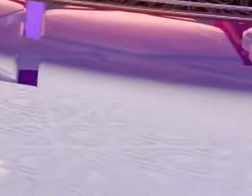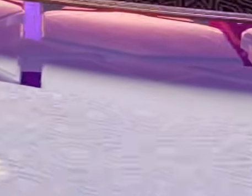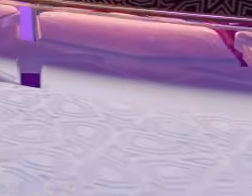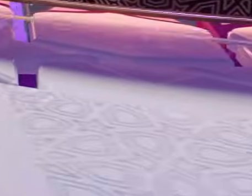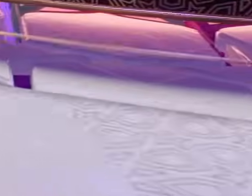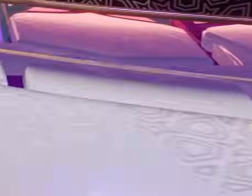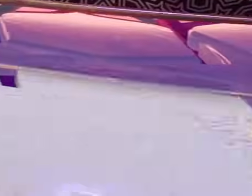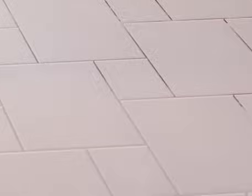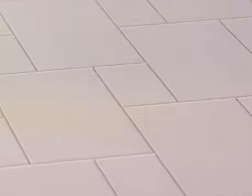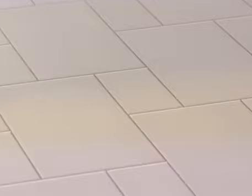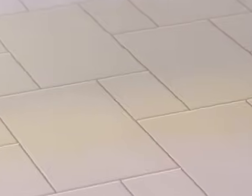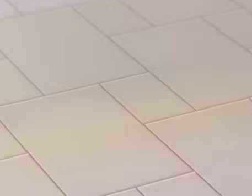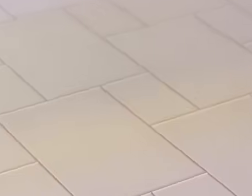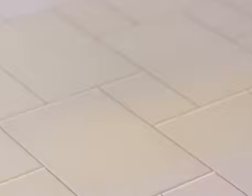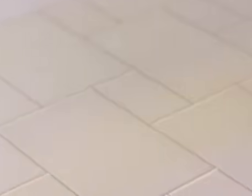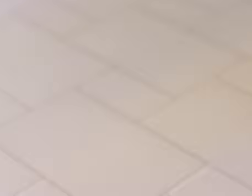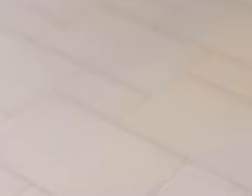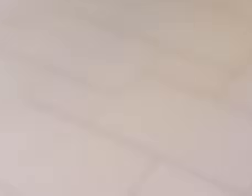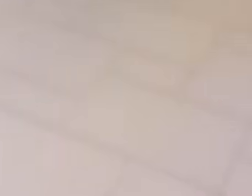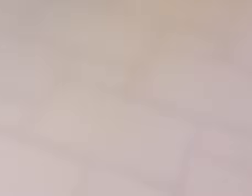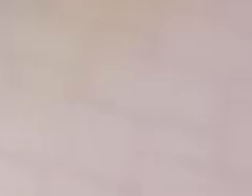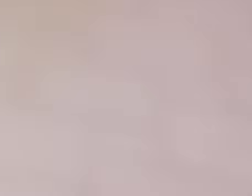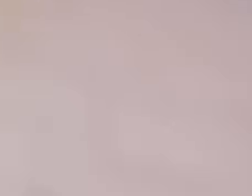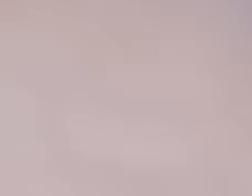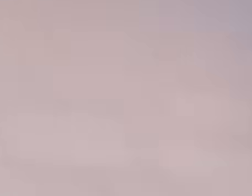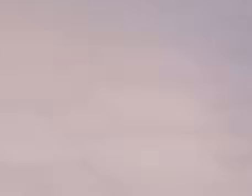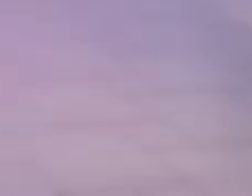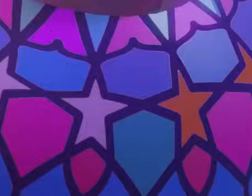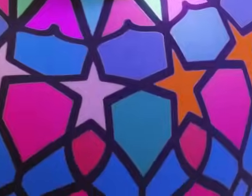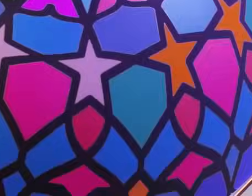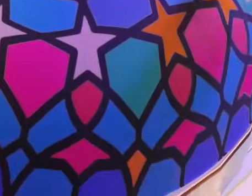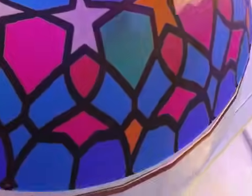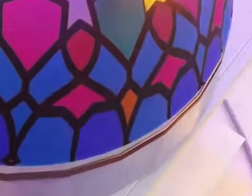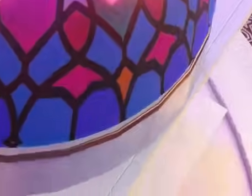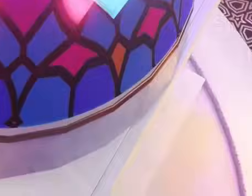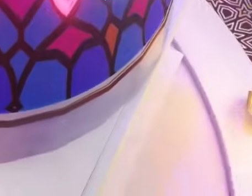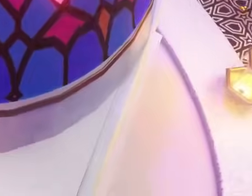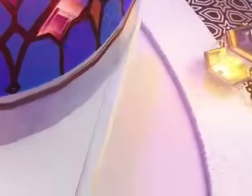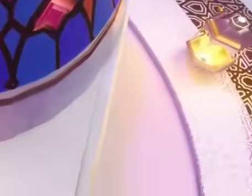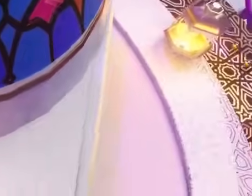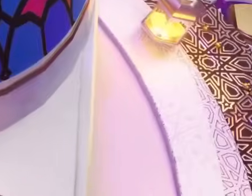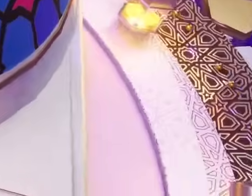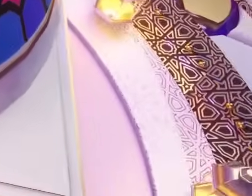waj'alhu lana hujjatai ya.